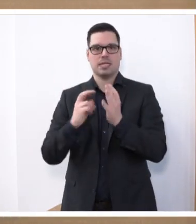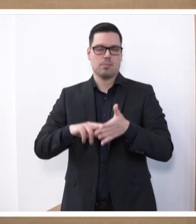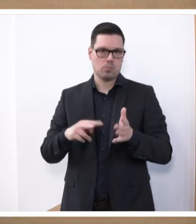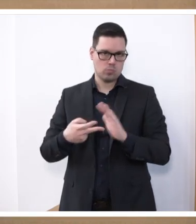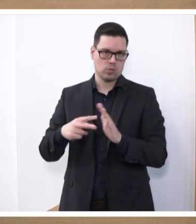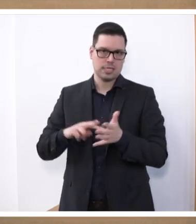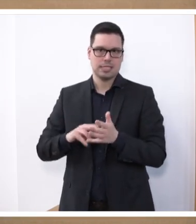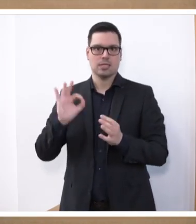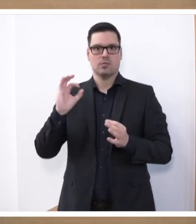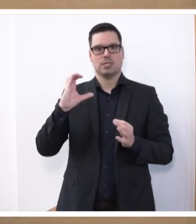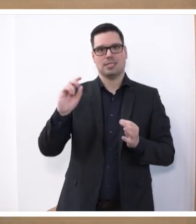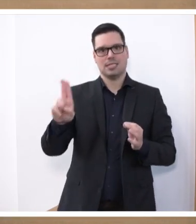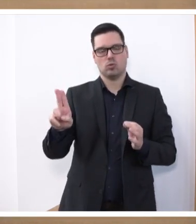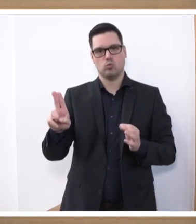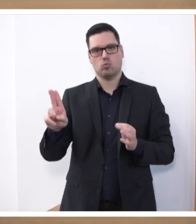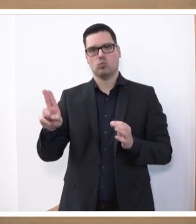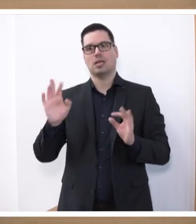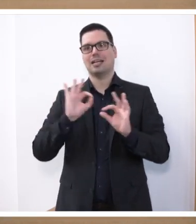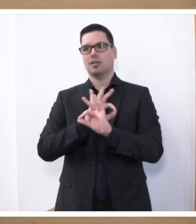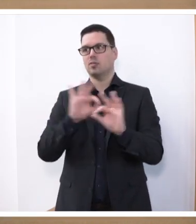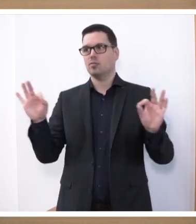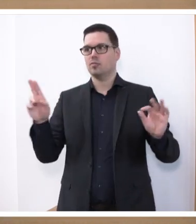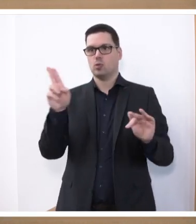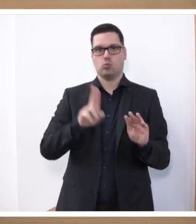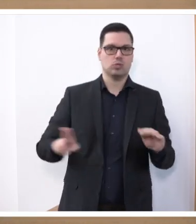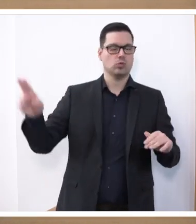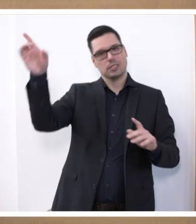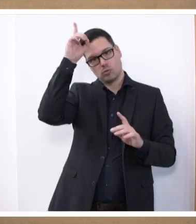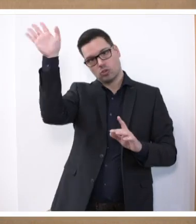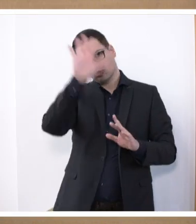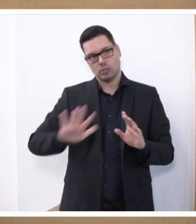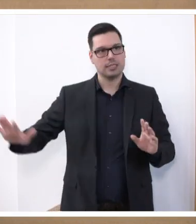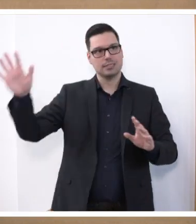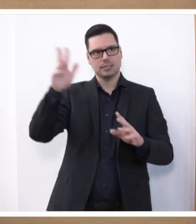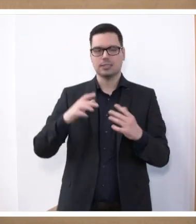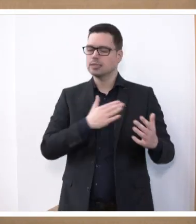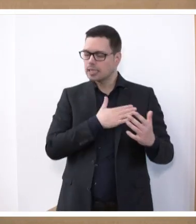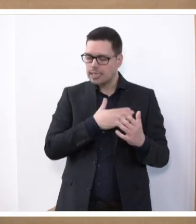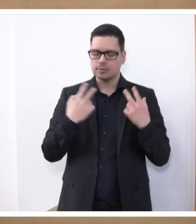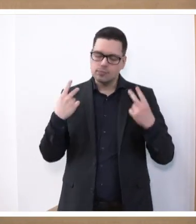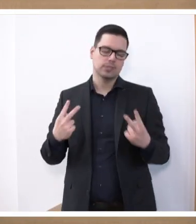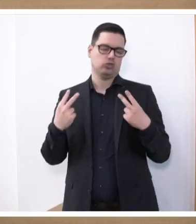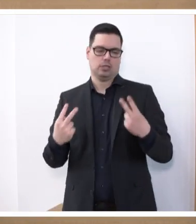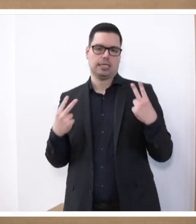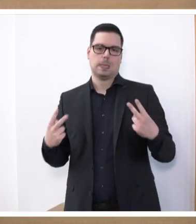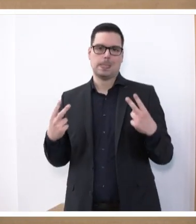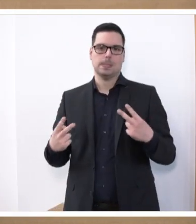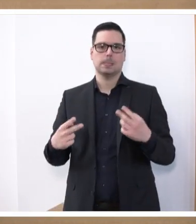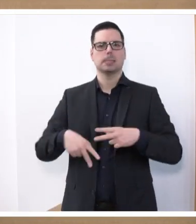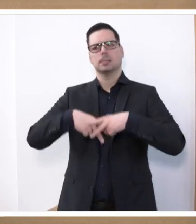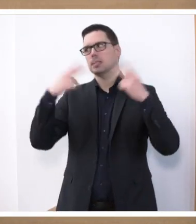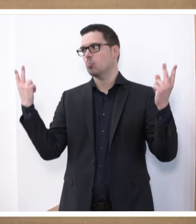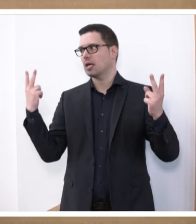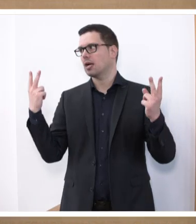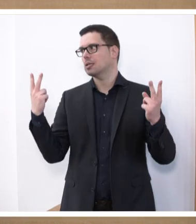das für die CDU Landtagsfraktion für die Union in ganz Deutschland dass es wirklich ein Herzensanliegen ist ich glaube es ist ja auch bekannt dass wir